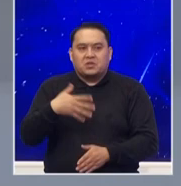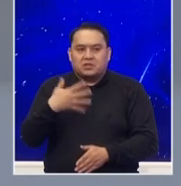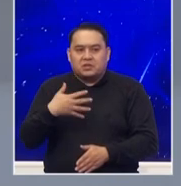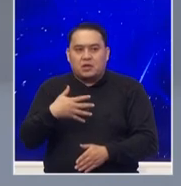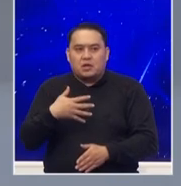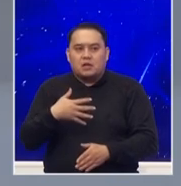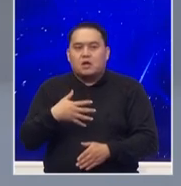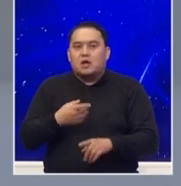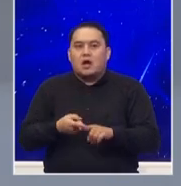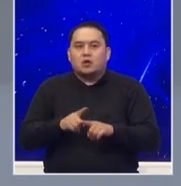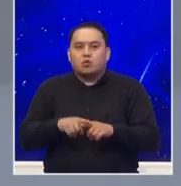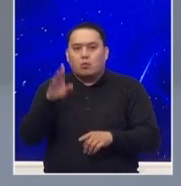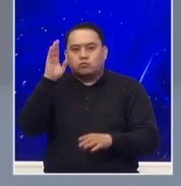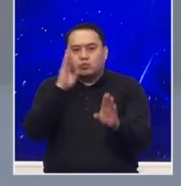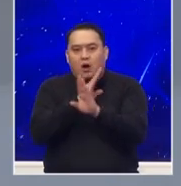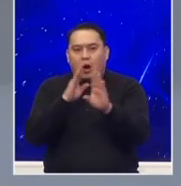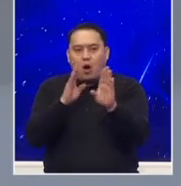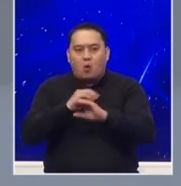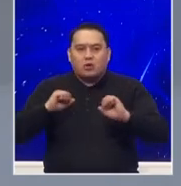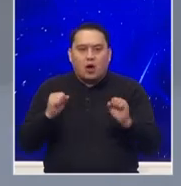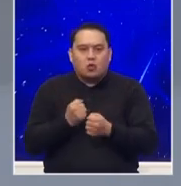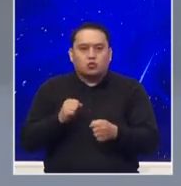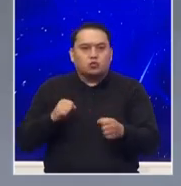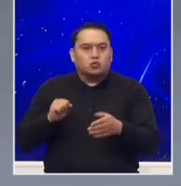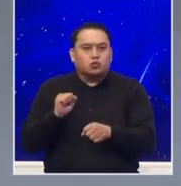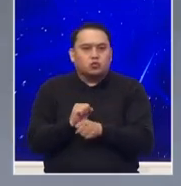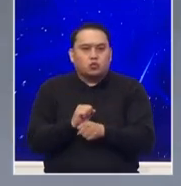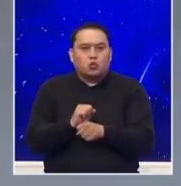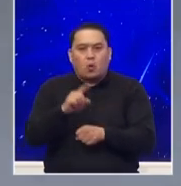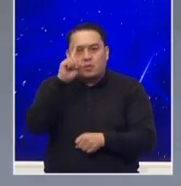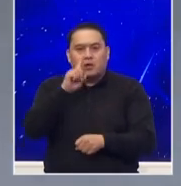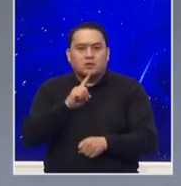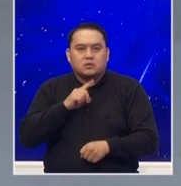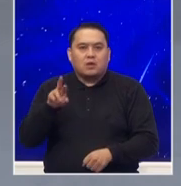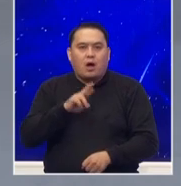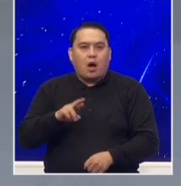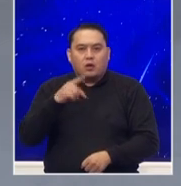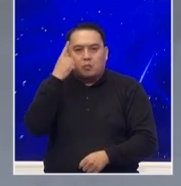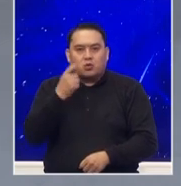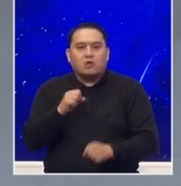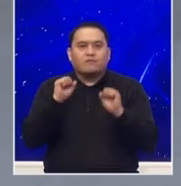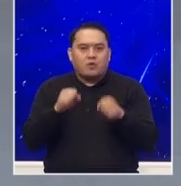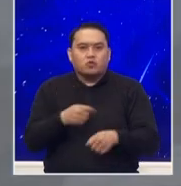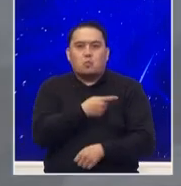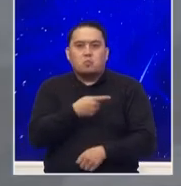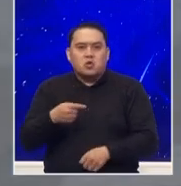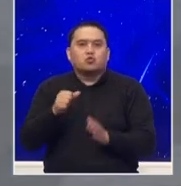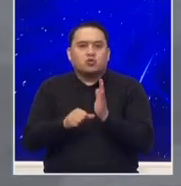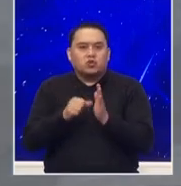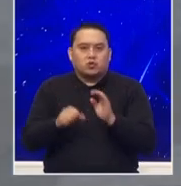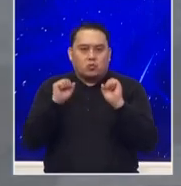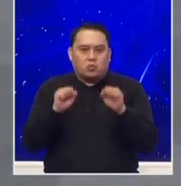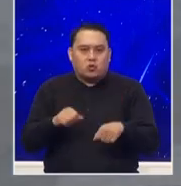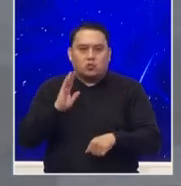И это не предел. Метеорологи говорят, что холода продержится минимум до конца месяца и предупреждают, в регион могут прийти